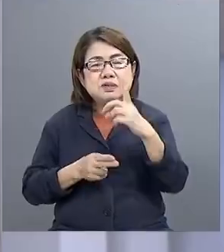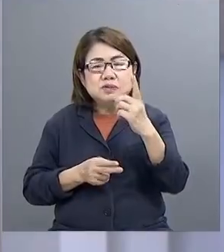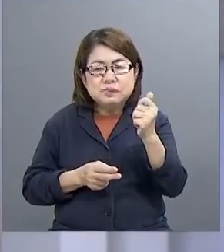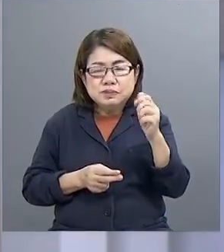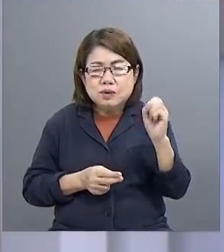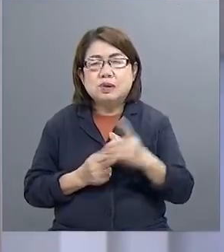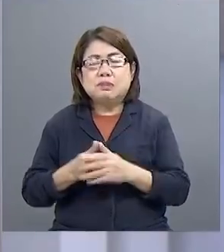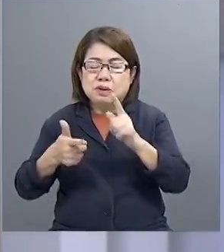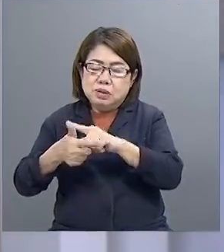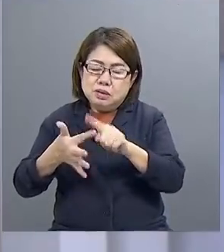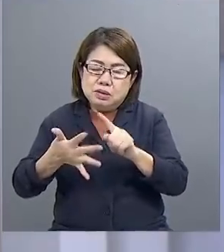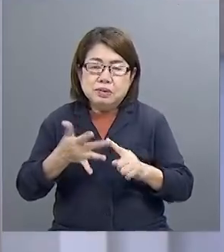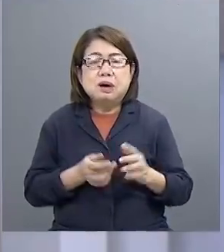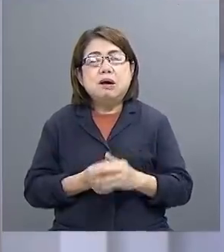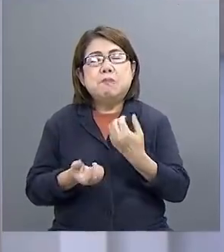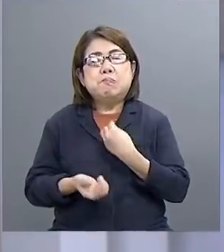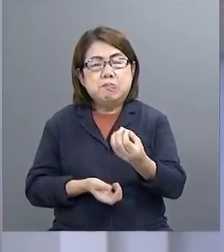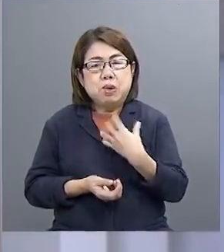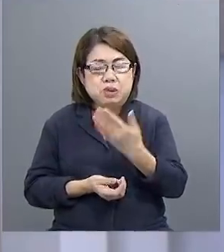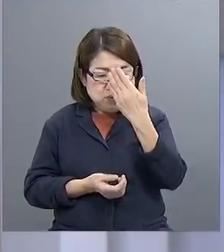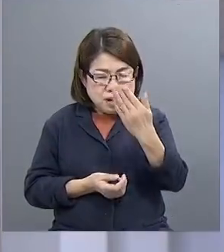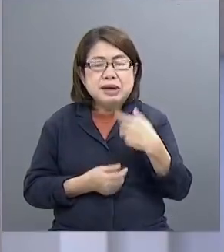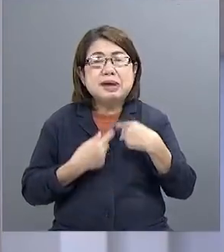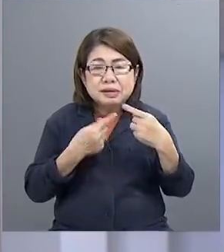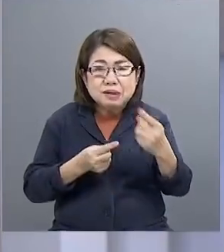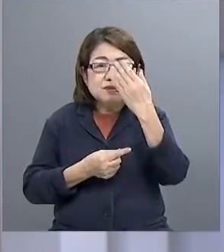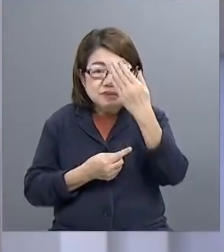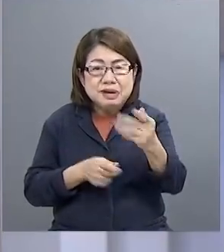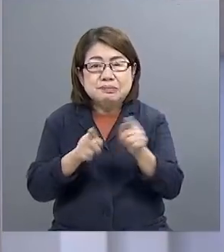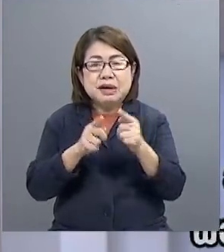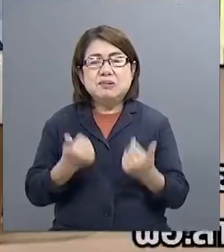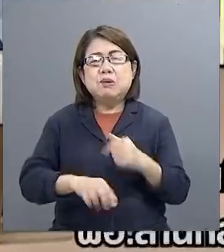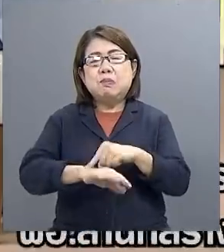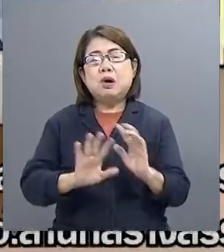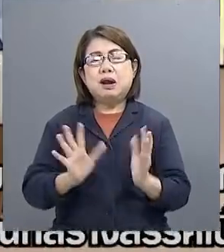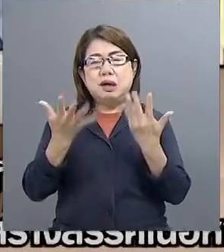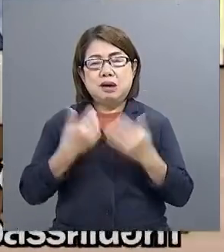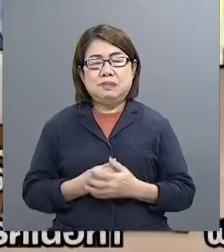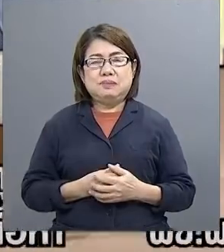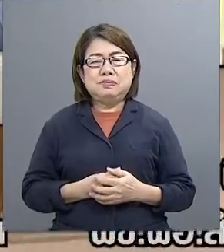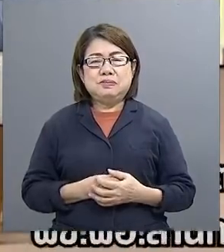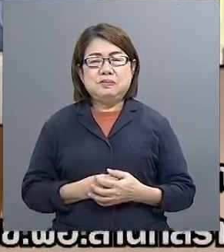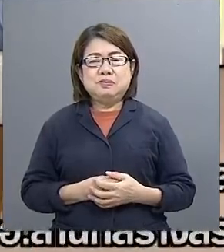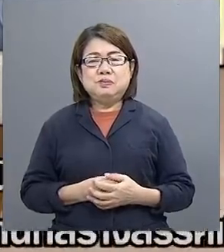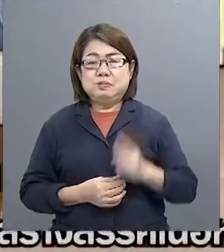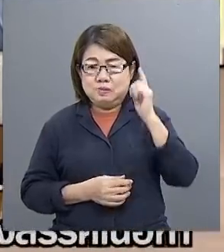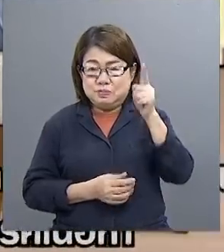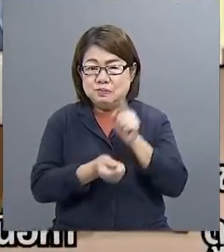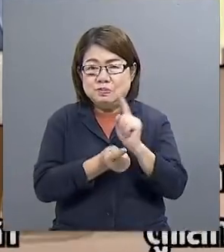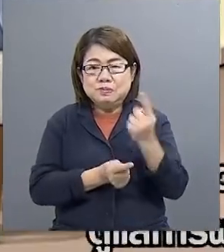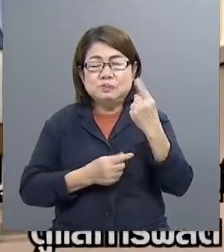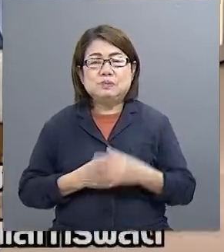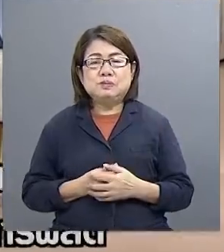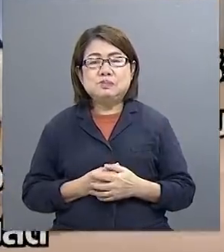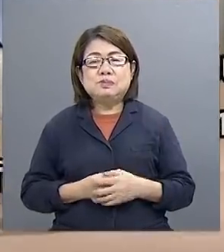ศิลป์ด้วยนะครับสวัสดีทุกท่านเลยนะครับครับถ้าใครกันมาส่วนเท่านี้หมดเวลาของรายการวันใหม่ Varietyพรุ่งนี้กลับมาเจอกันนะครับตลาดโมง